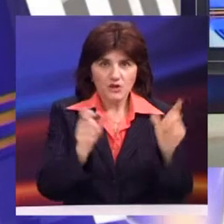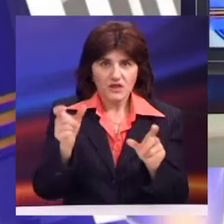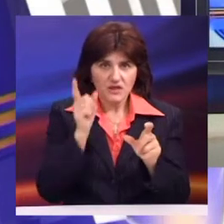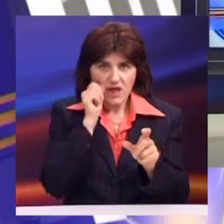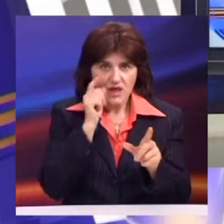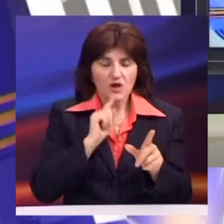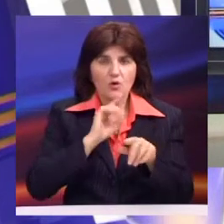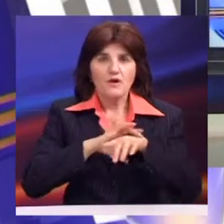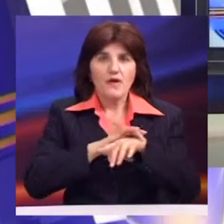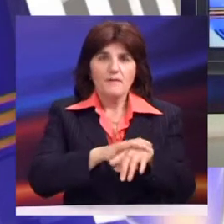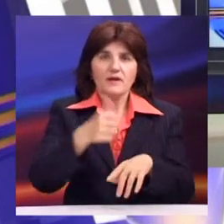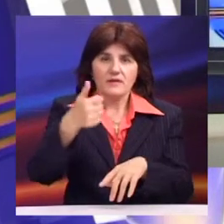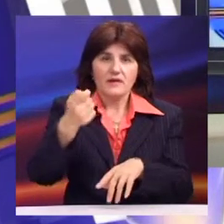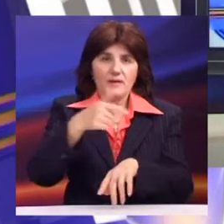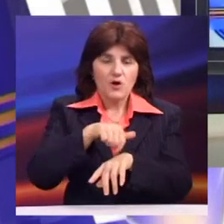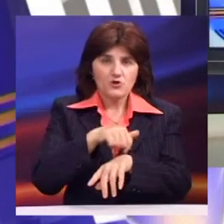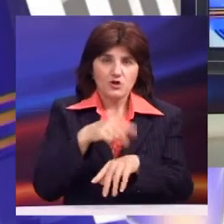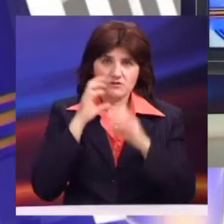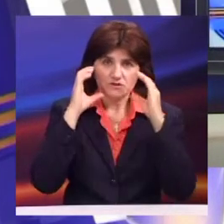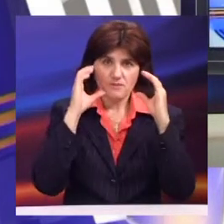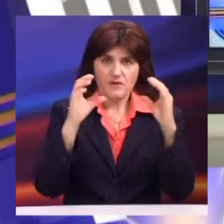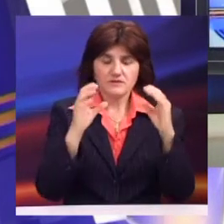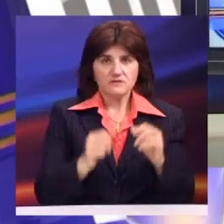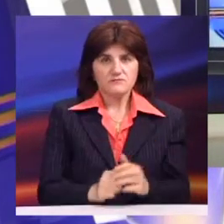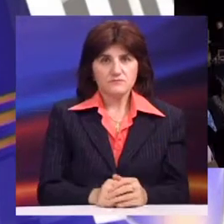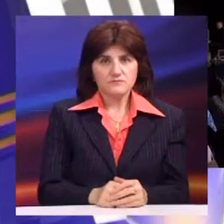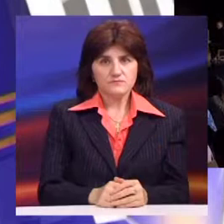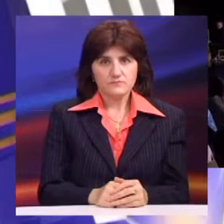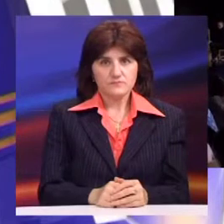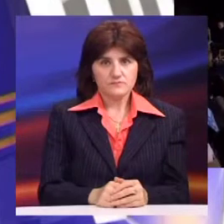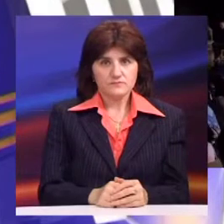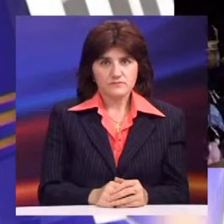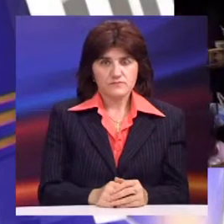koji su svoju decu doveli na ovu 1,5-časovnu predstavu.